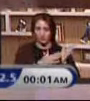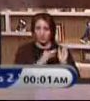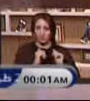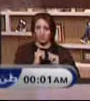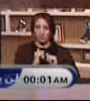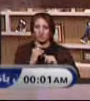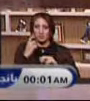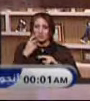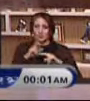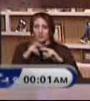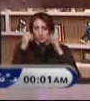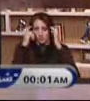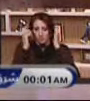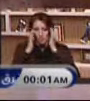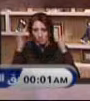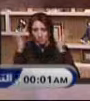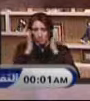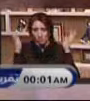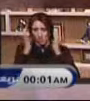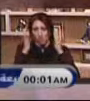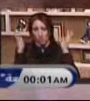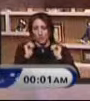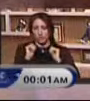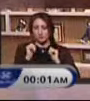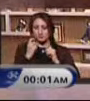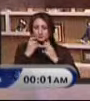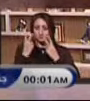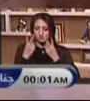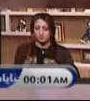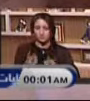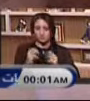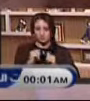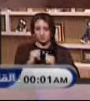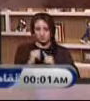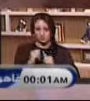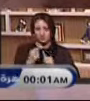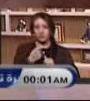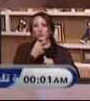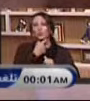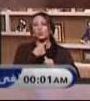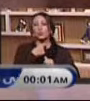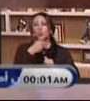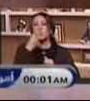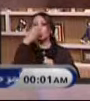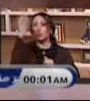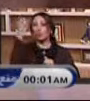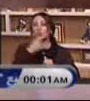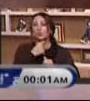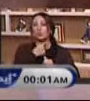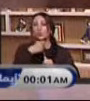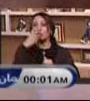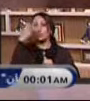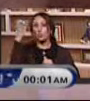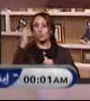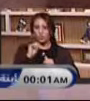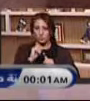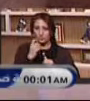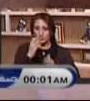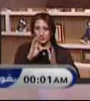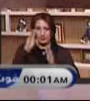وكل عالم من العلماء يبدأ في مرحلة خروج الروح. نعم. كيف تخرج؟ نعم. من الكتاب